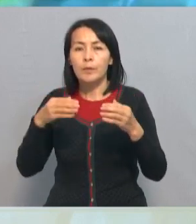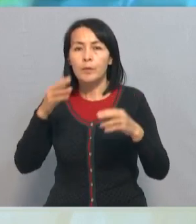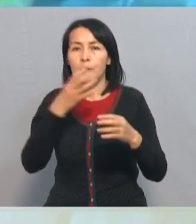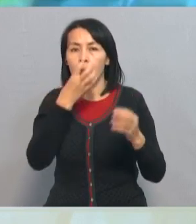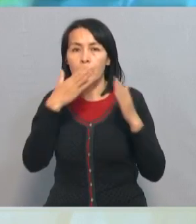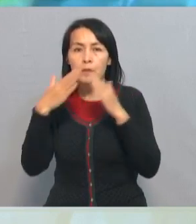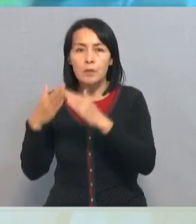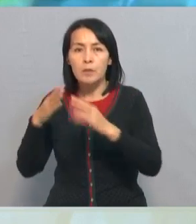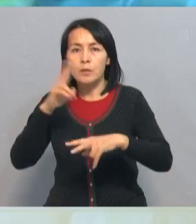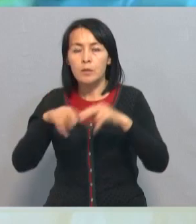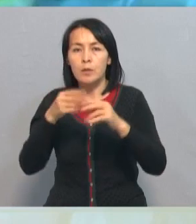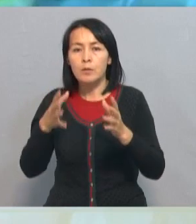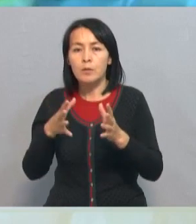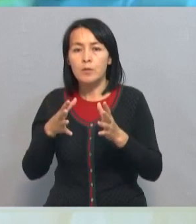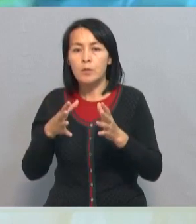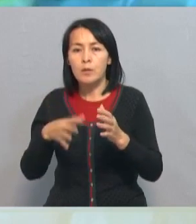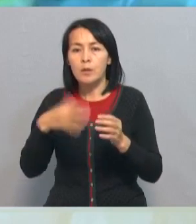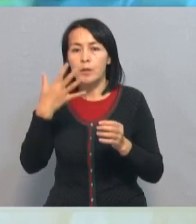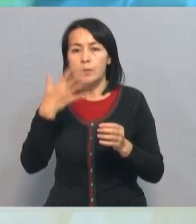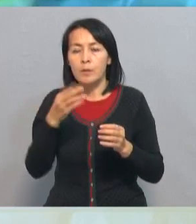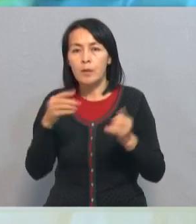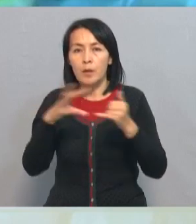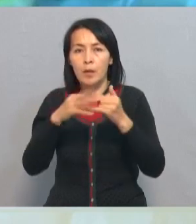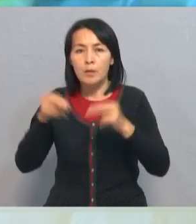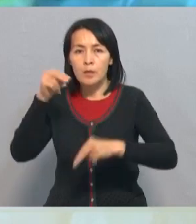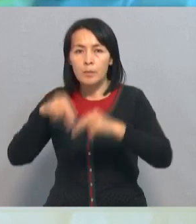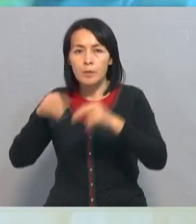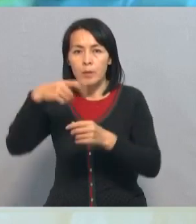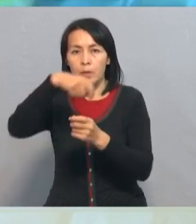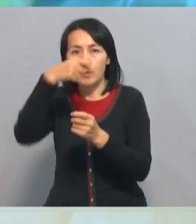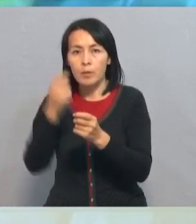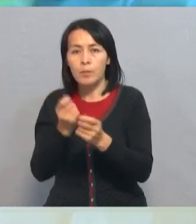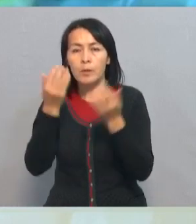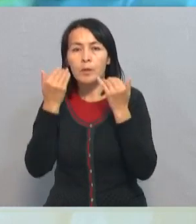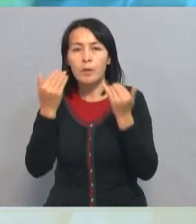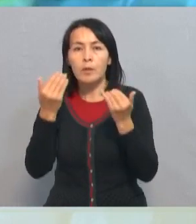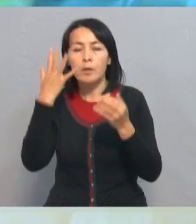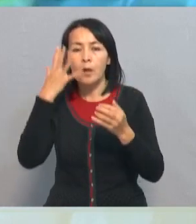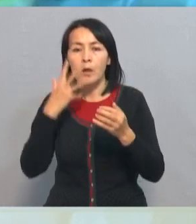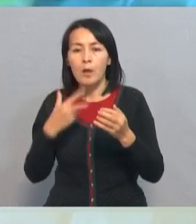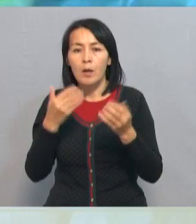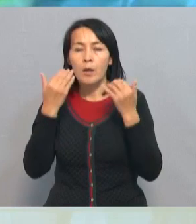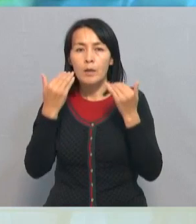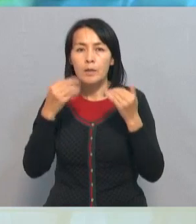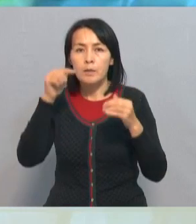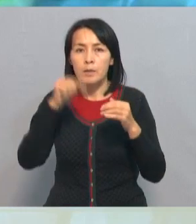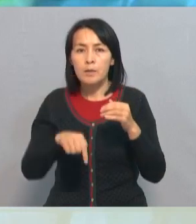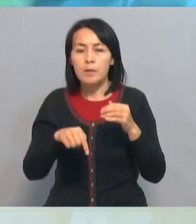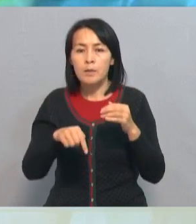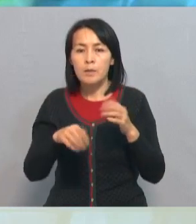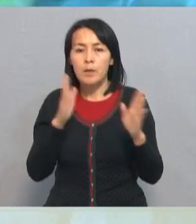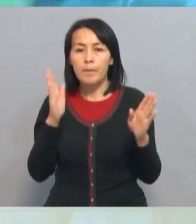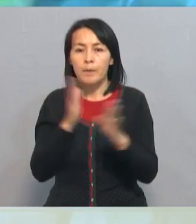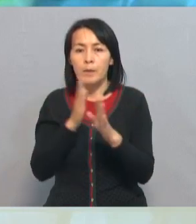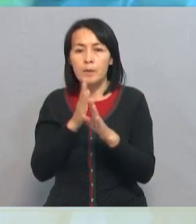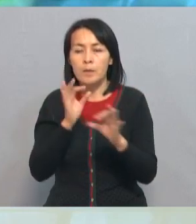тепличный комплекс площадью 5 гектаров и посадила бананы. Культивируемый сорт банана адаптирован специально к